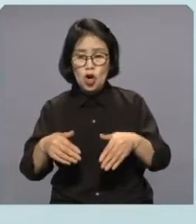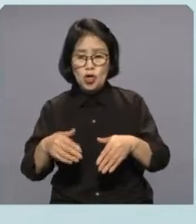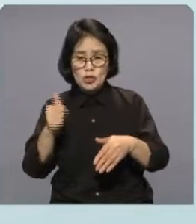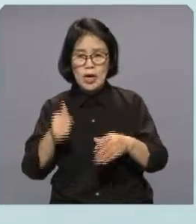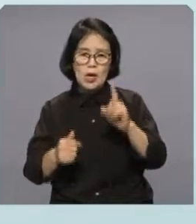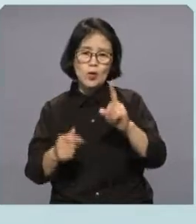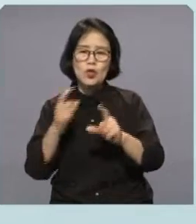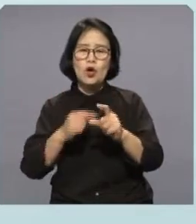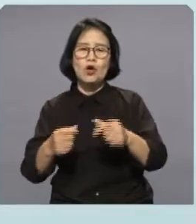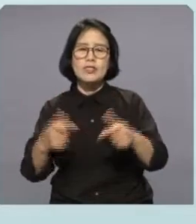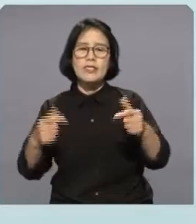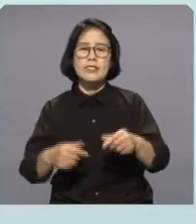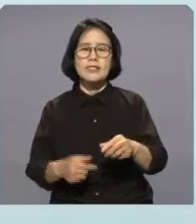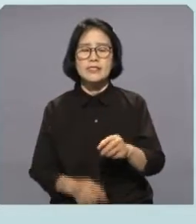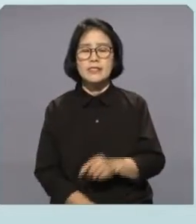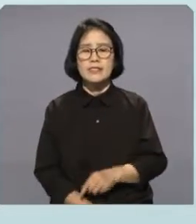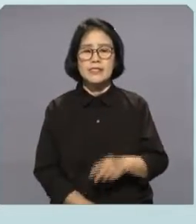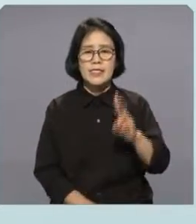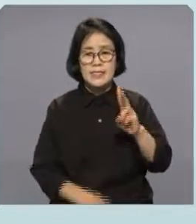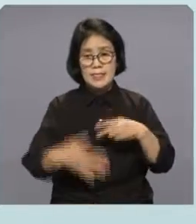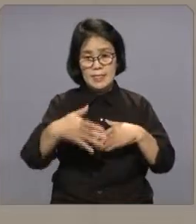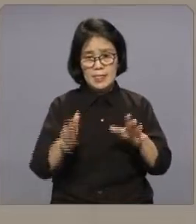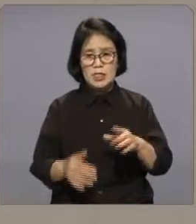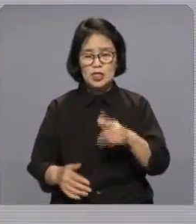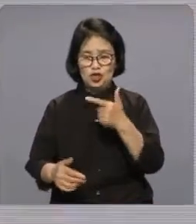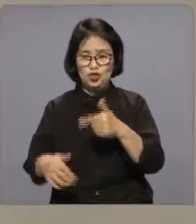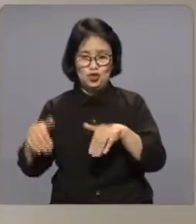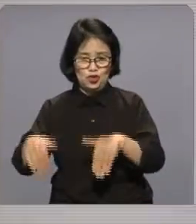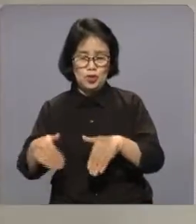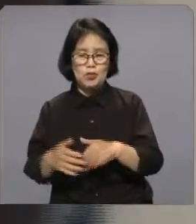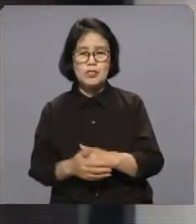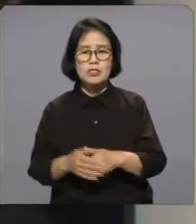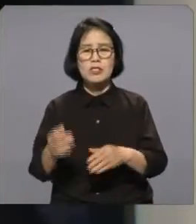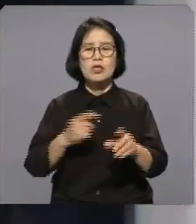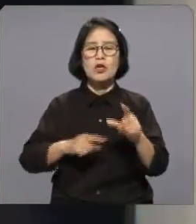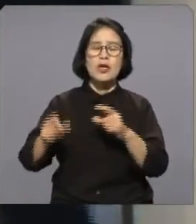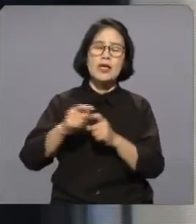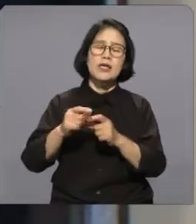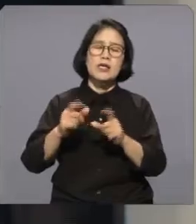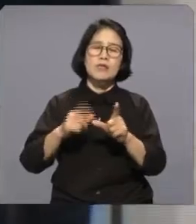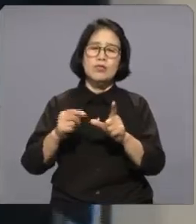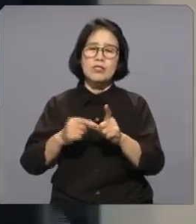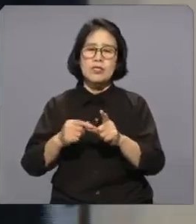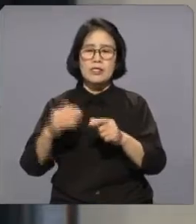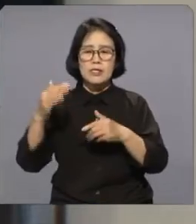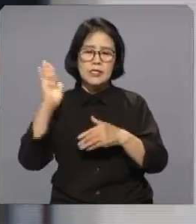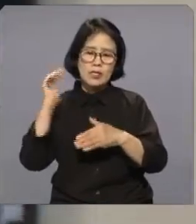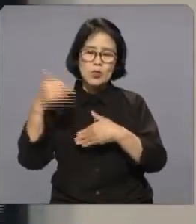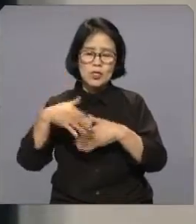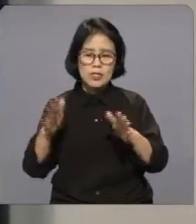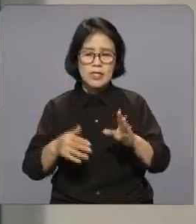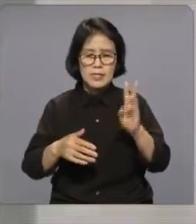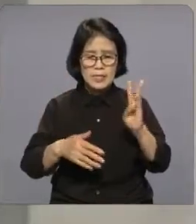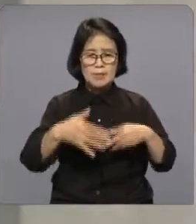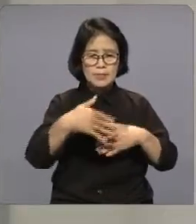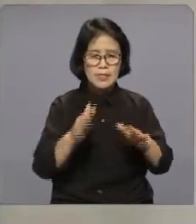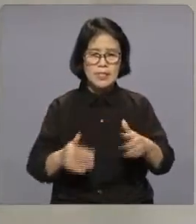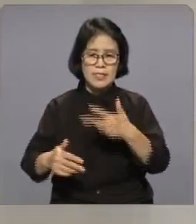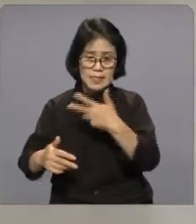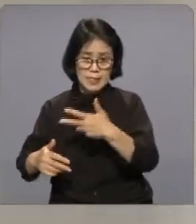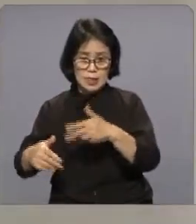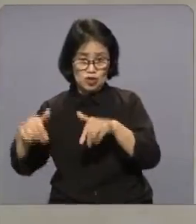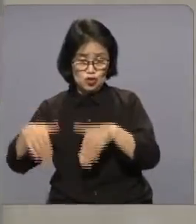늘어난 2실 6수석 체제가 됩니다. 여기에 일각에선 대통령실이 3실